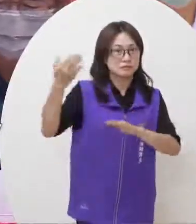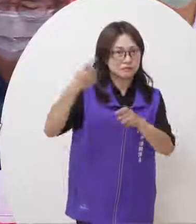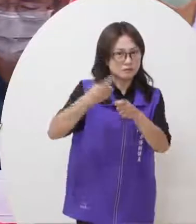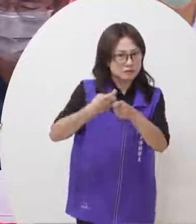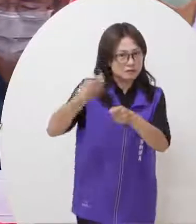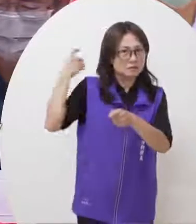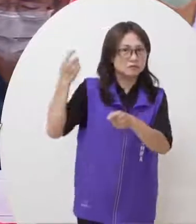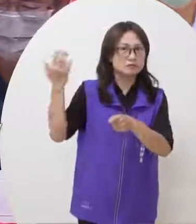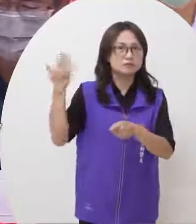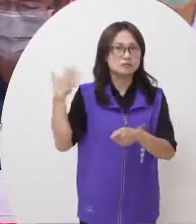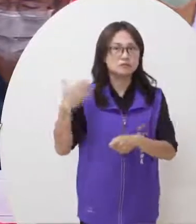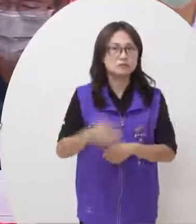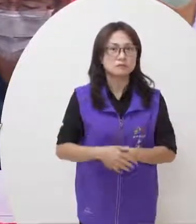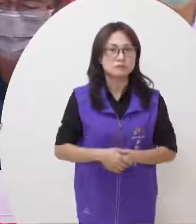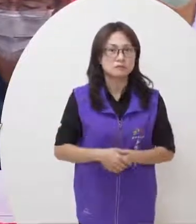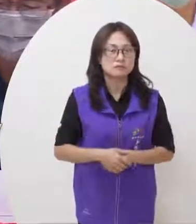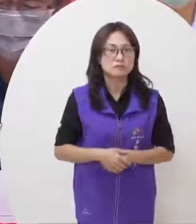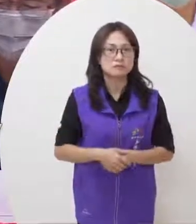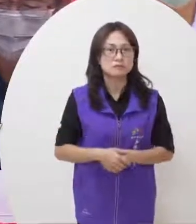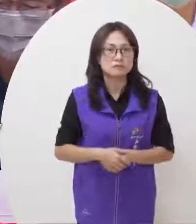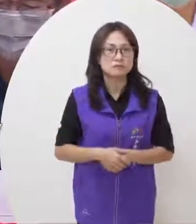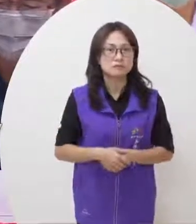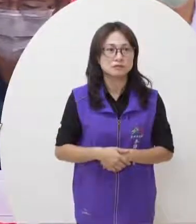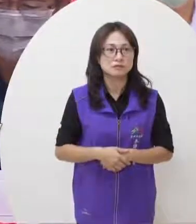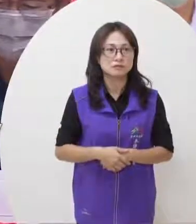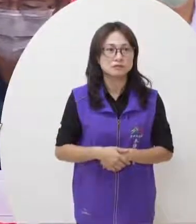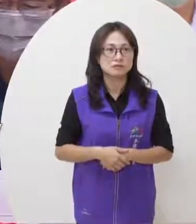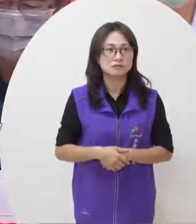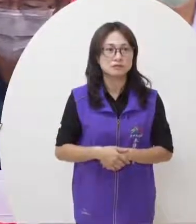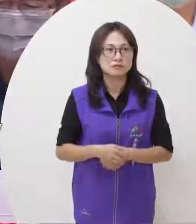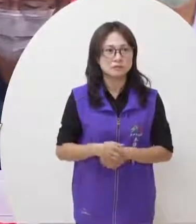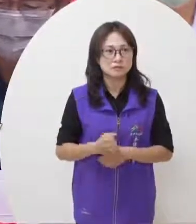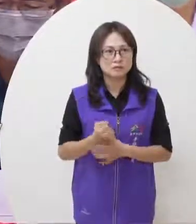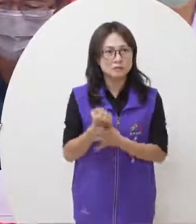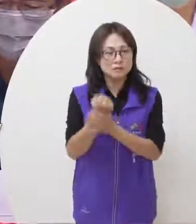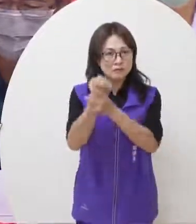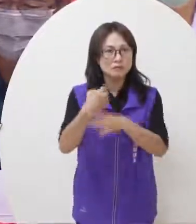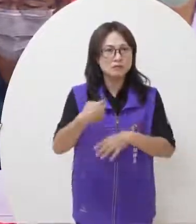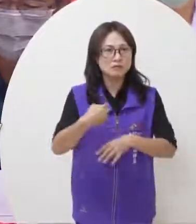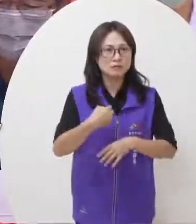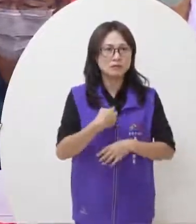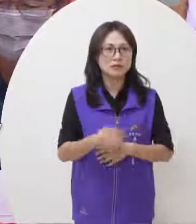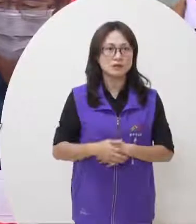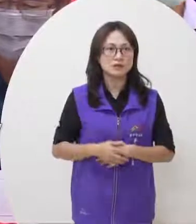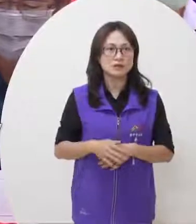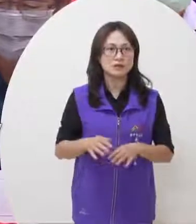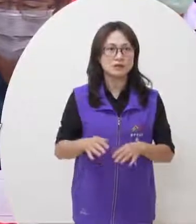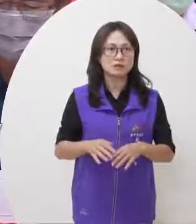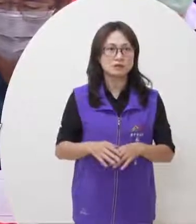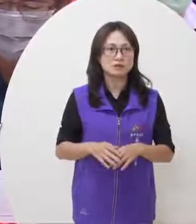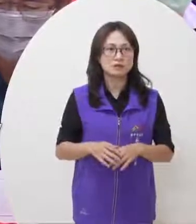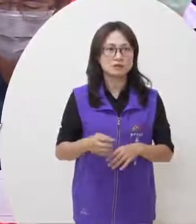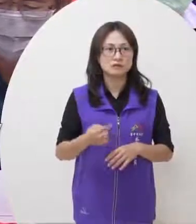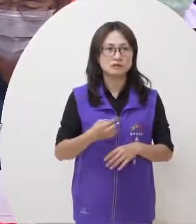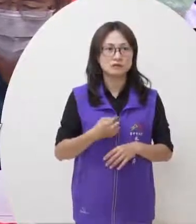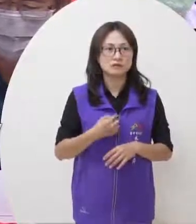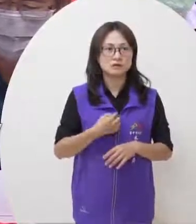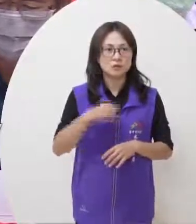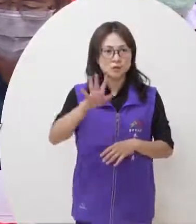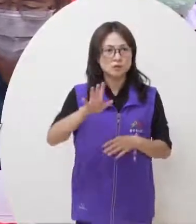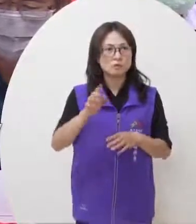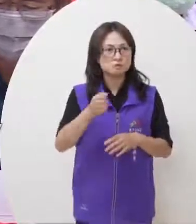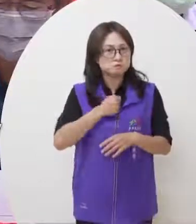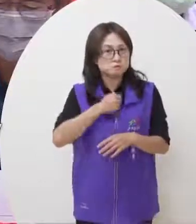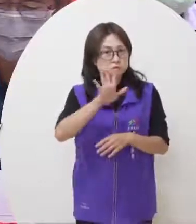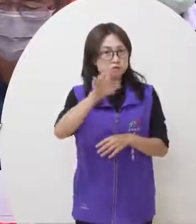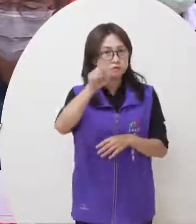员竞选总部成立的时阵吼，真正甲我征婚就对了吼。虽然无成功啦，但是我怎么个成才一个？迄、那个